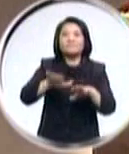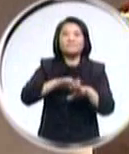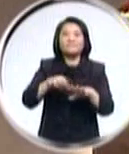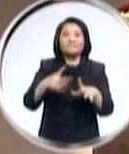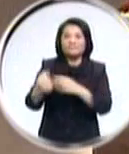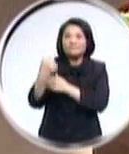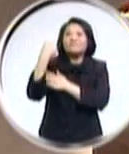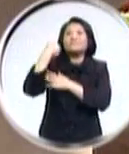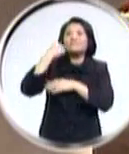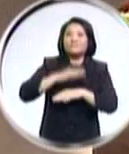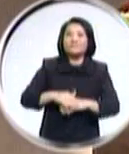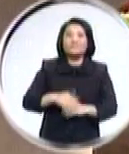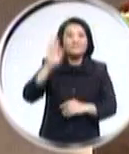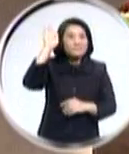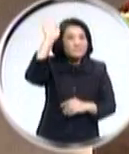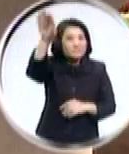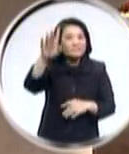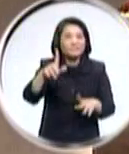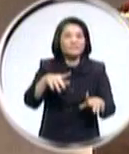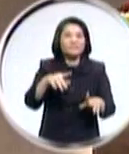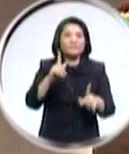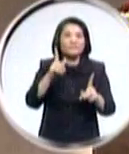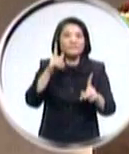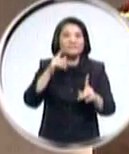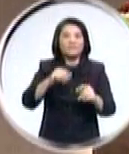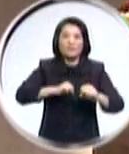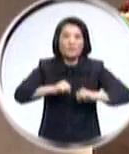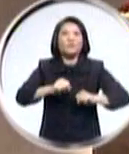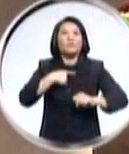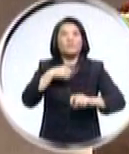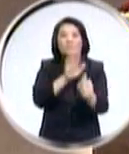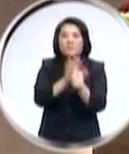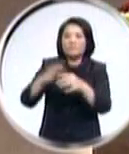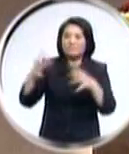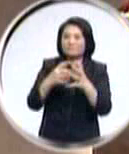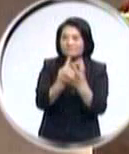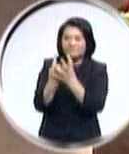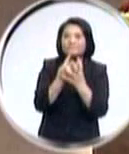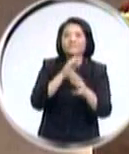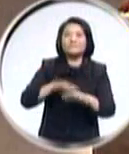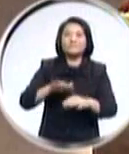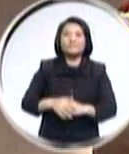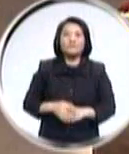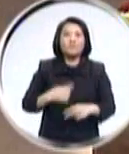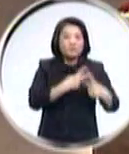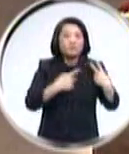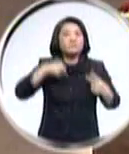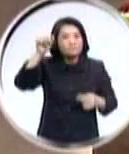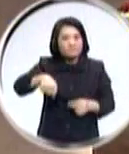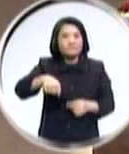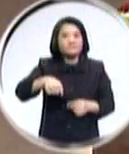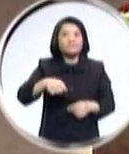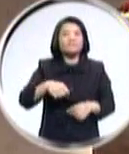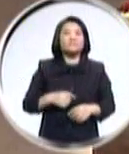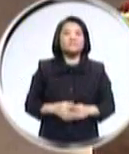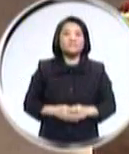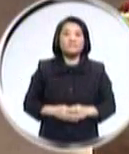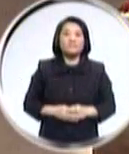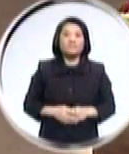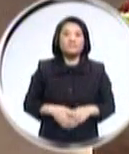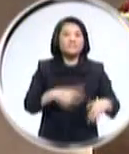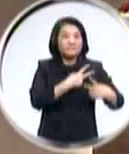一起来面对未来最艰困的挑战。这是蔡英文的承诺，这是蔡英文